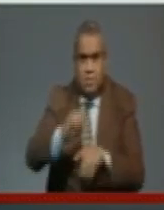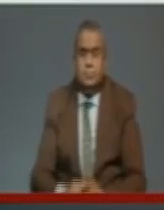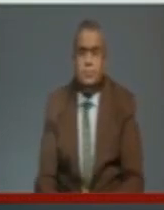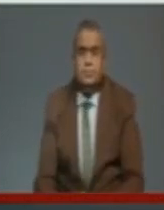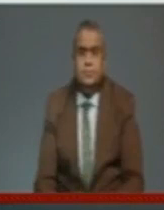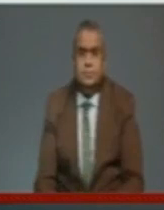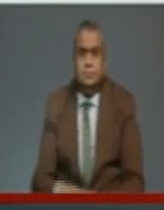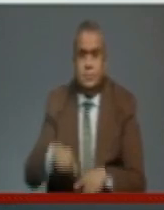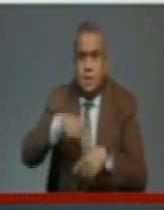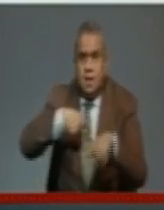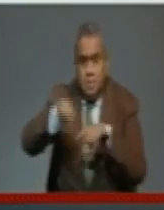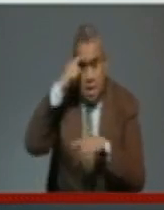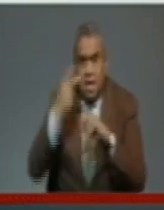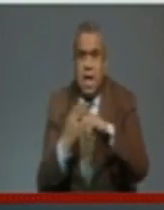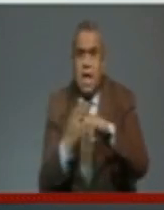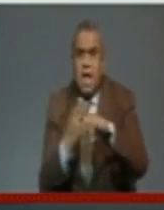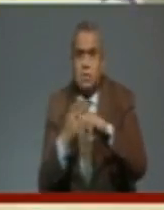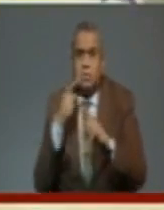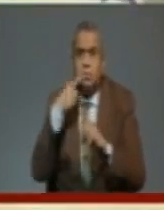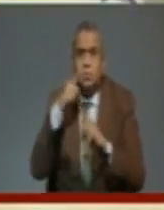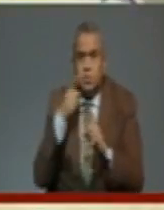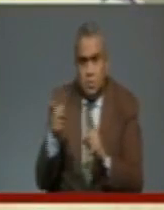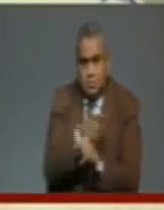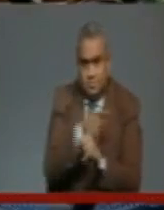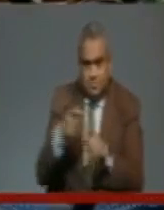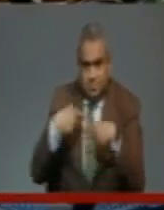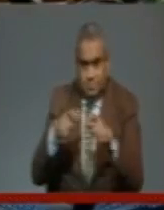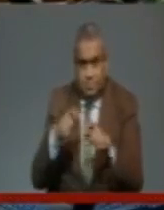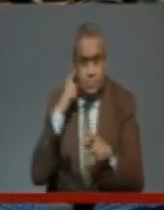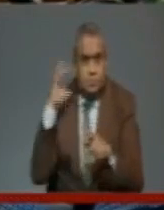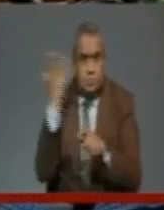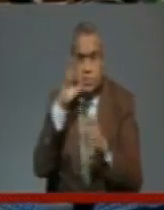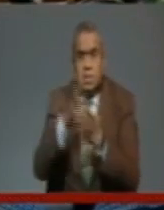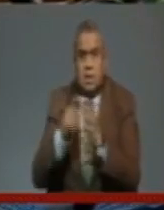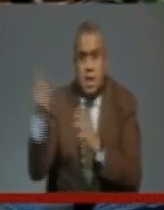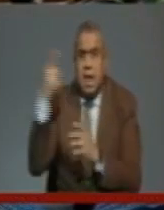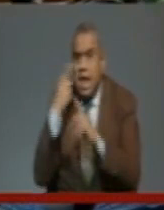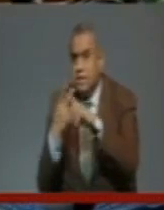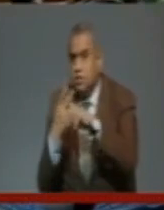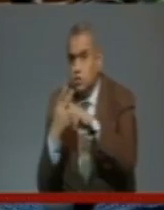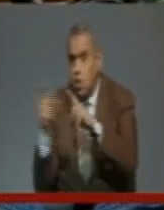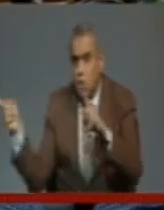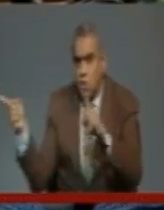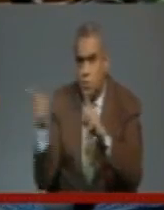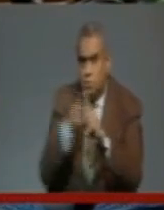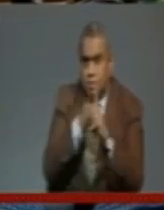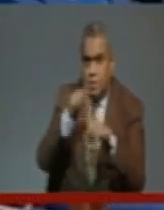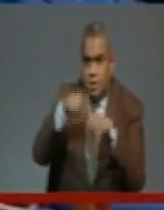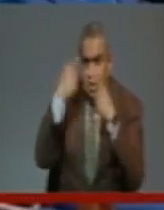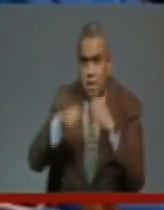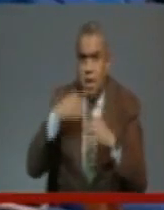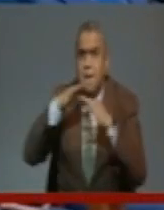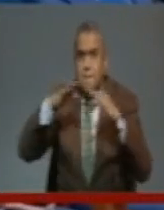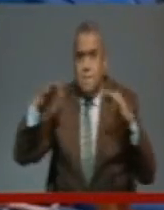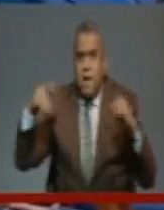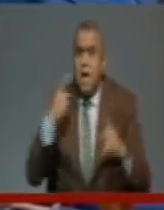ممر السخنة الإسكندرية اللوجستي، وده فن بيبدأ من ميناء السخنة على خليج السويس والبحر الأحمر